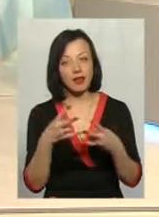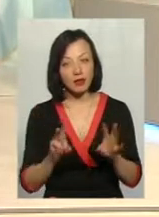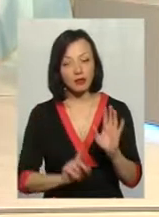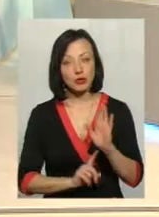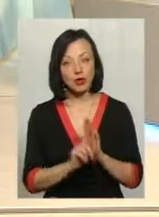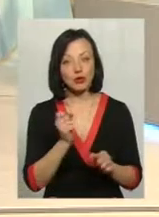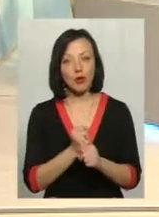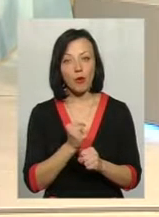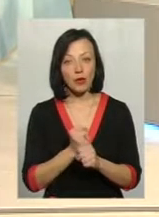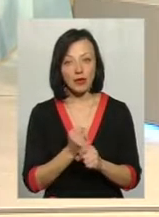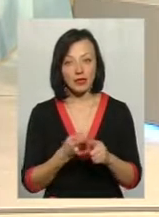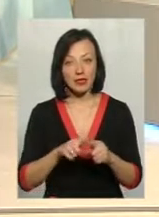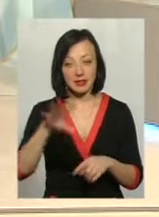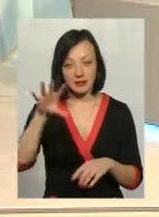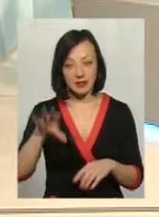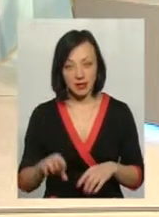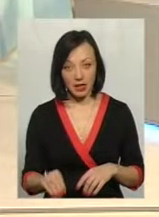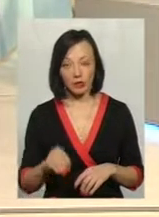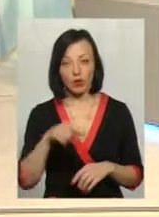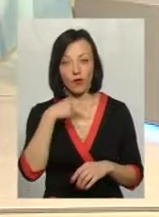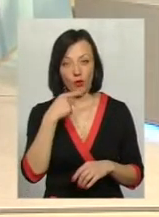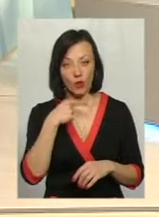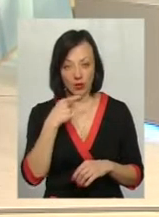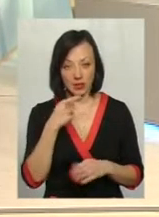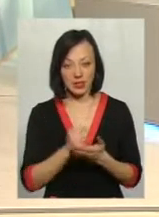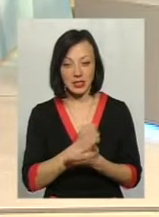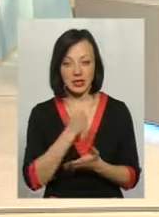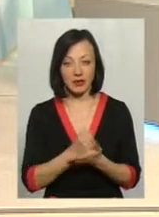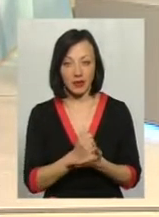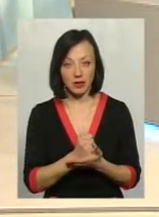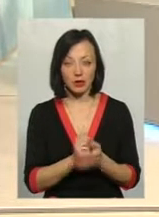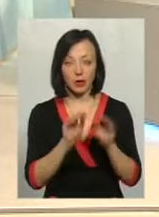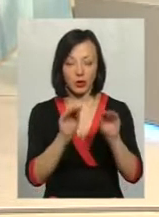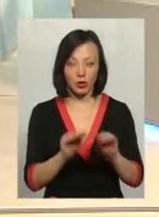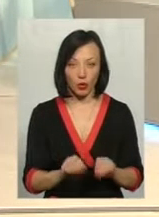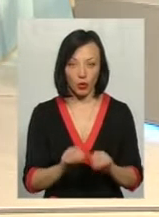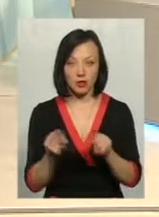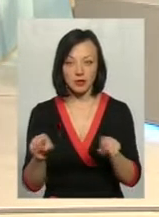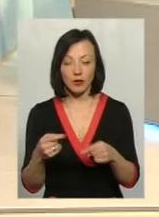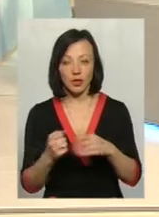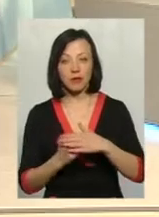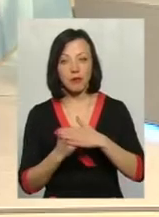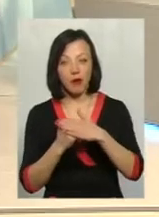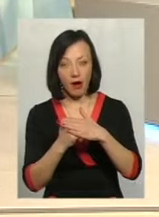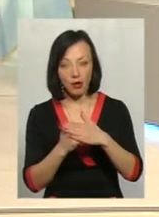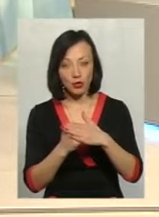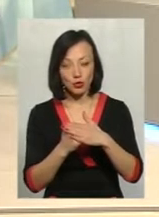спочатку зробити оце все, про що ви говорите? Затвердити протоколи, створити базу,